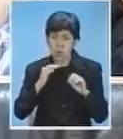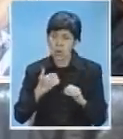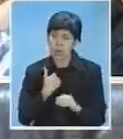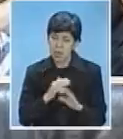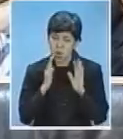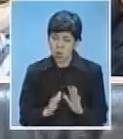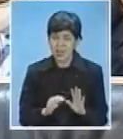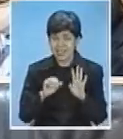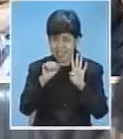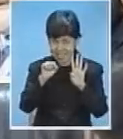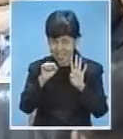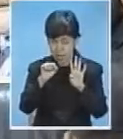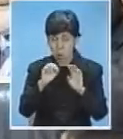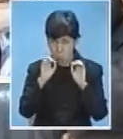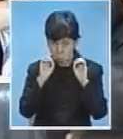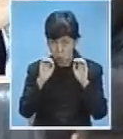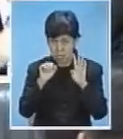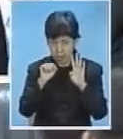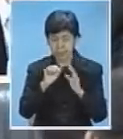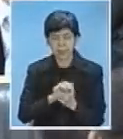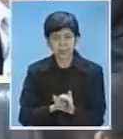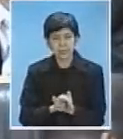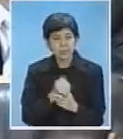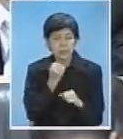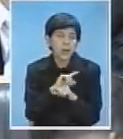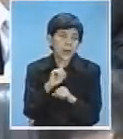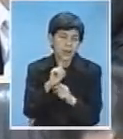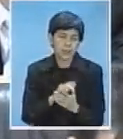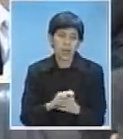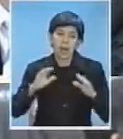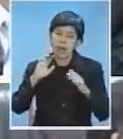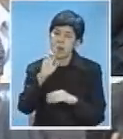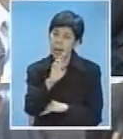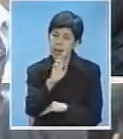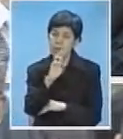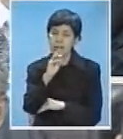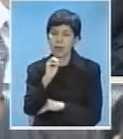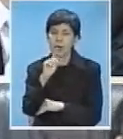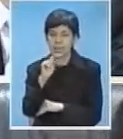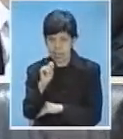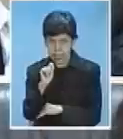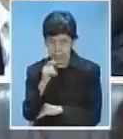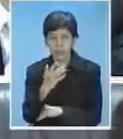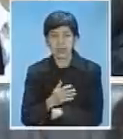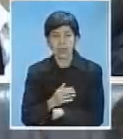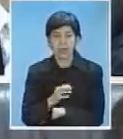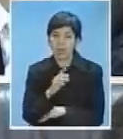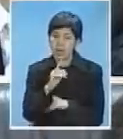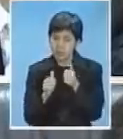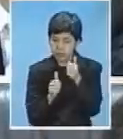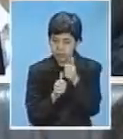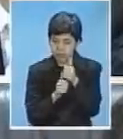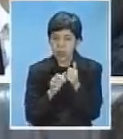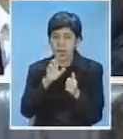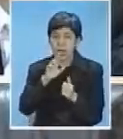ง 400,000 คนในประเทศนี้ขึ้นอยู่กับว่ารัฐมนตรีและรัฐมนตรีช่วยทั้งสองท่